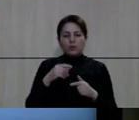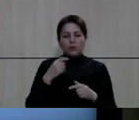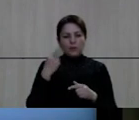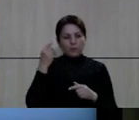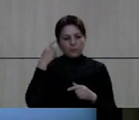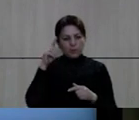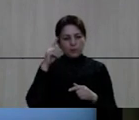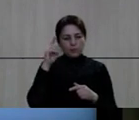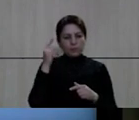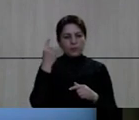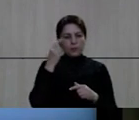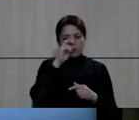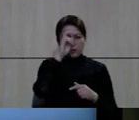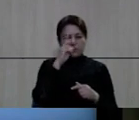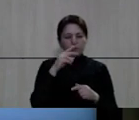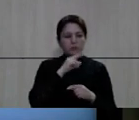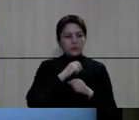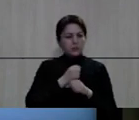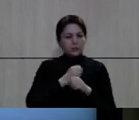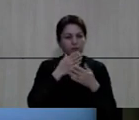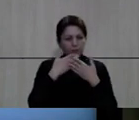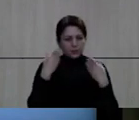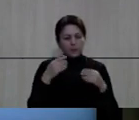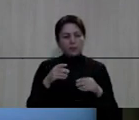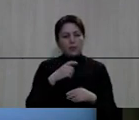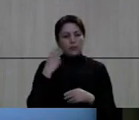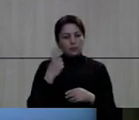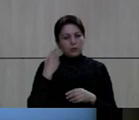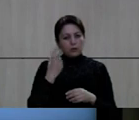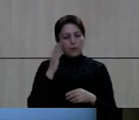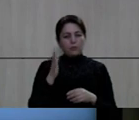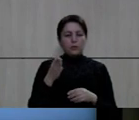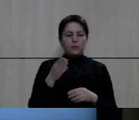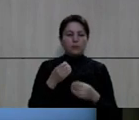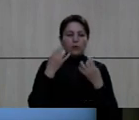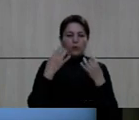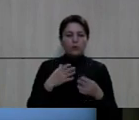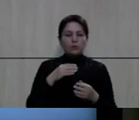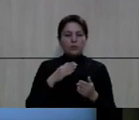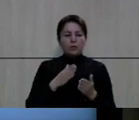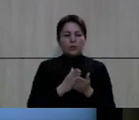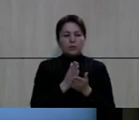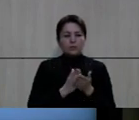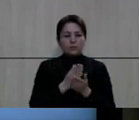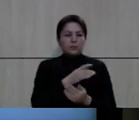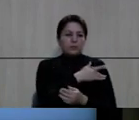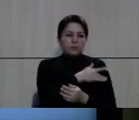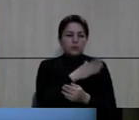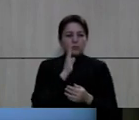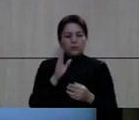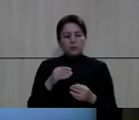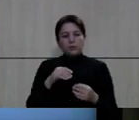davlat ishida ishlamasa ham ishchi bo'ladimi, dehqon bo'ladimi, oddiy xizmatchi bo'ladimi, albatta ma'lum bir